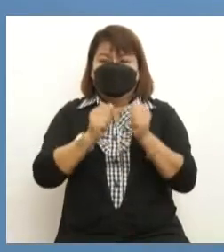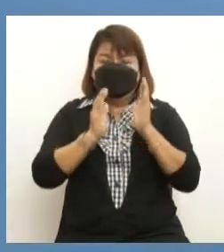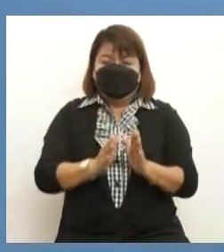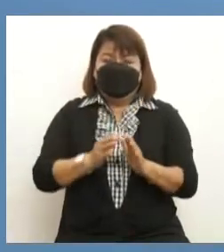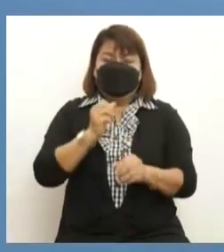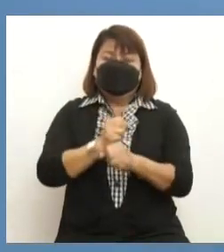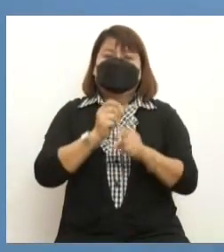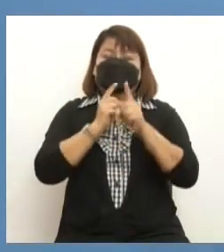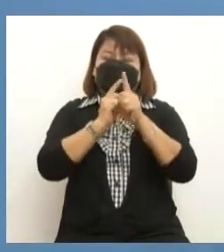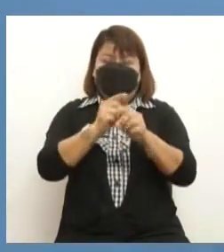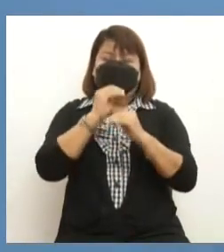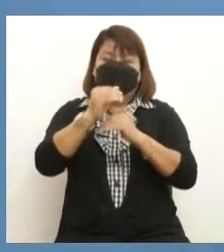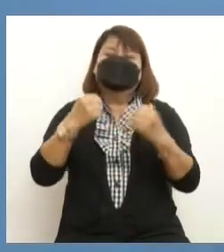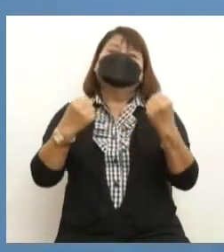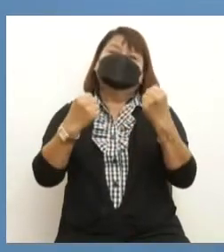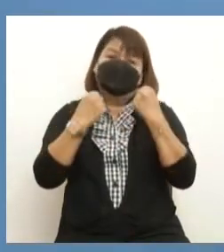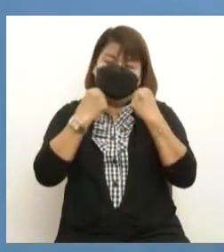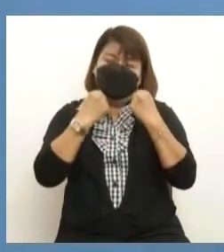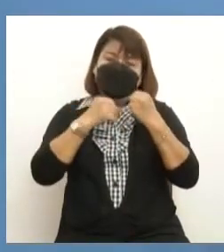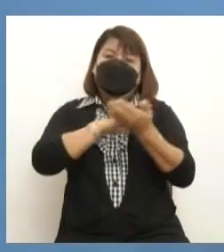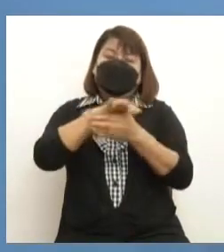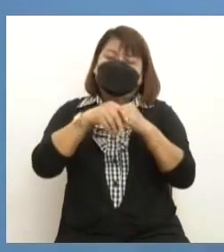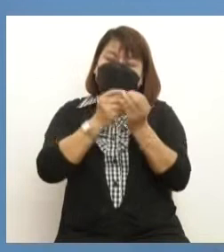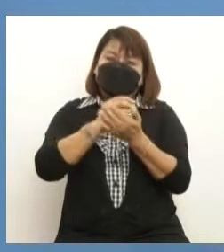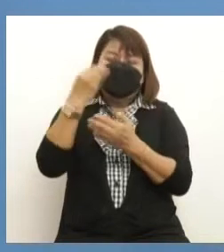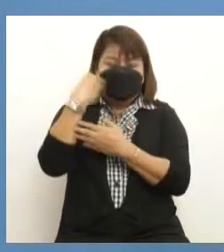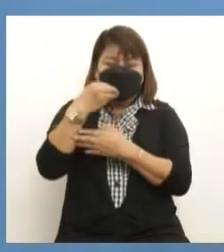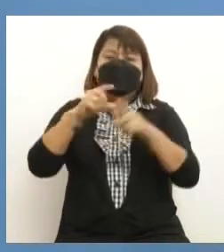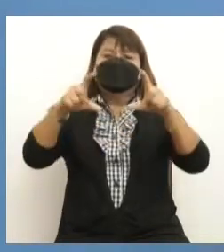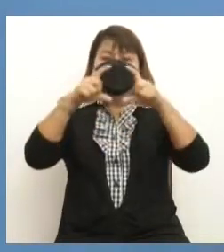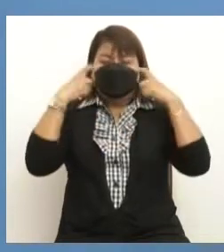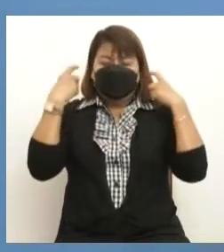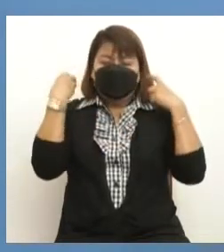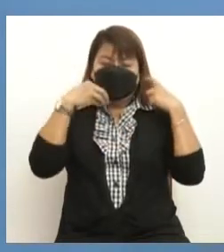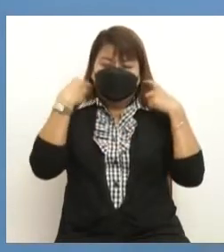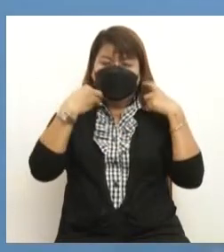ฏิบัติตามมาตรการอย่างเคร่งครัดล้างมืออยู่บ่อยๆใส่แมสเป็นประจำนะคะ